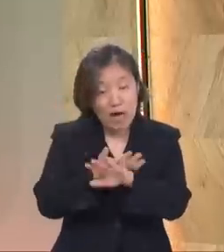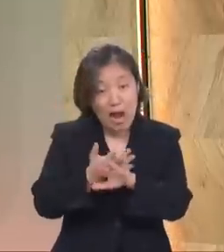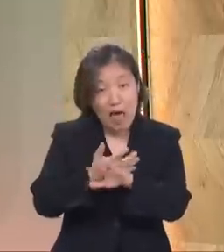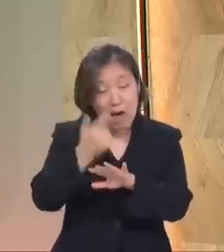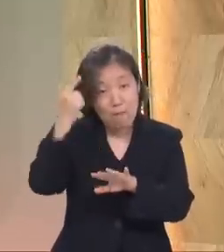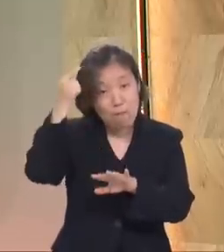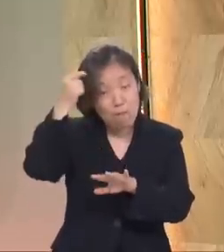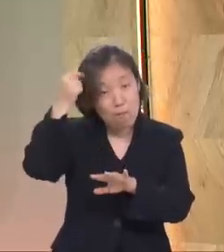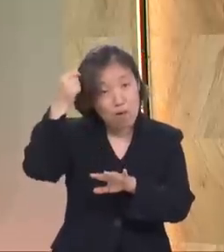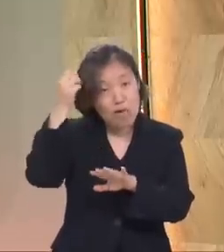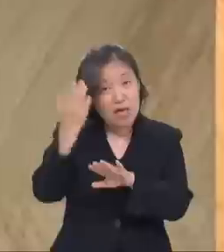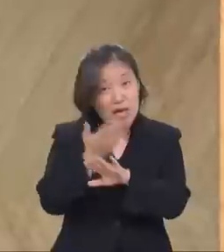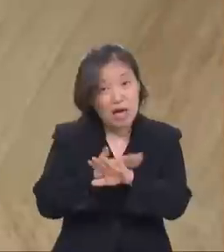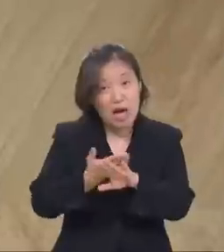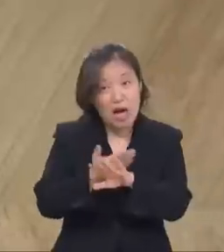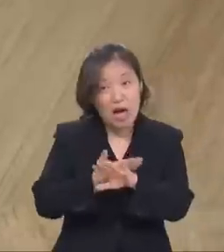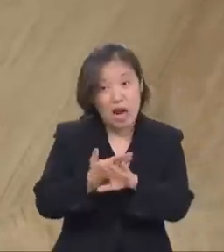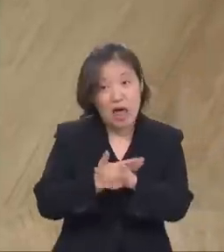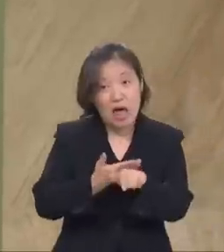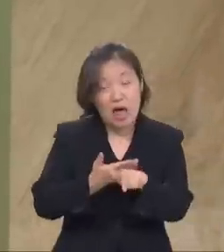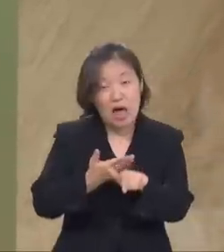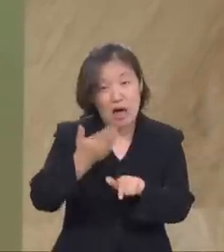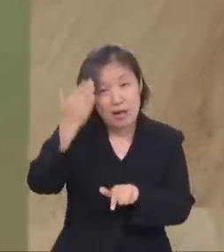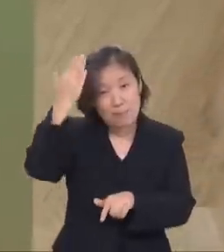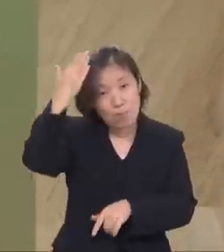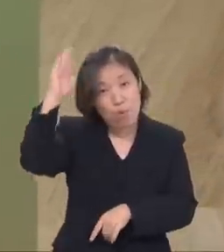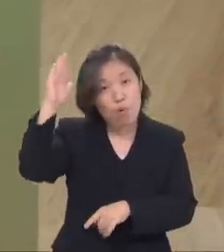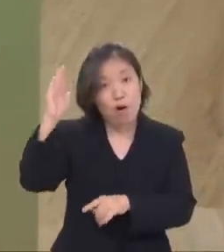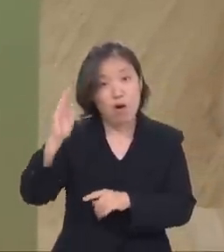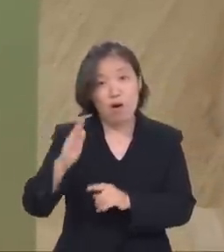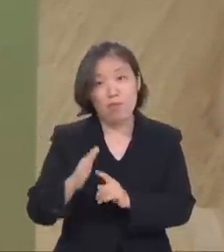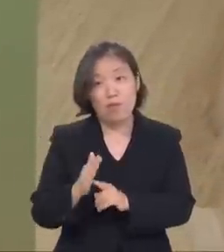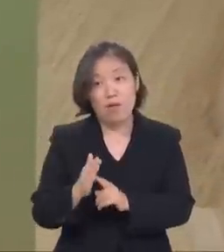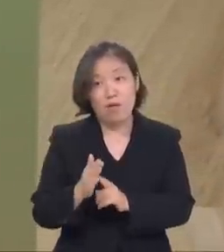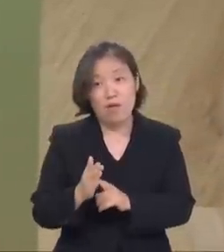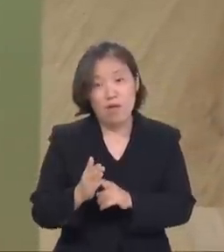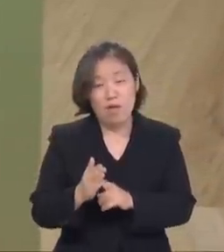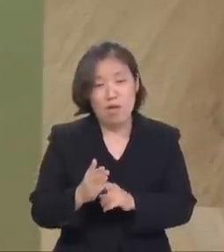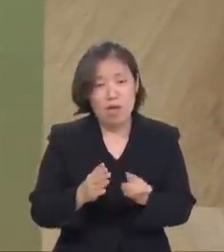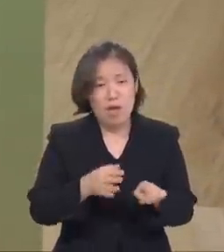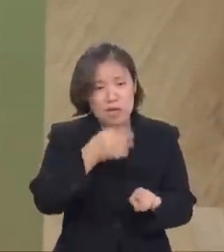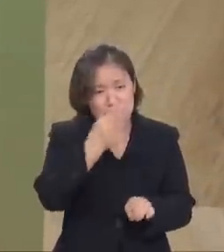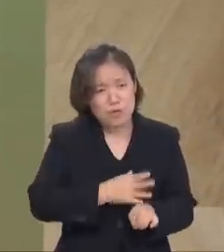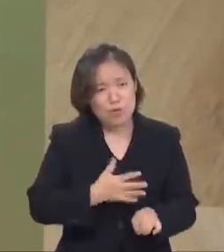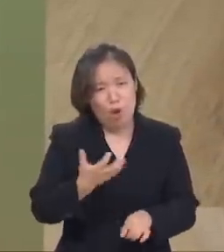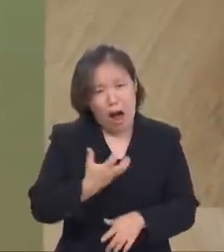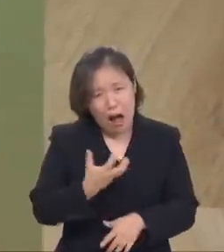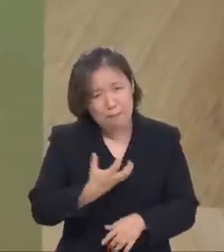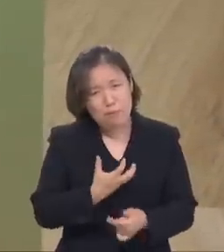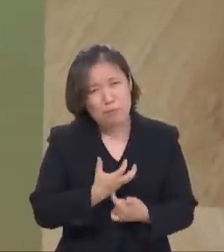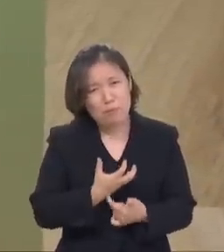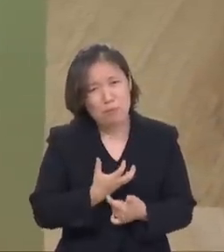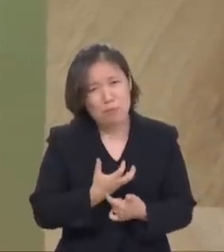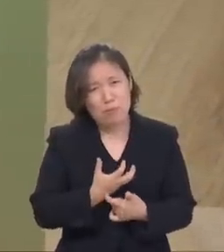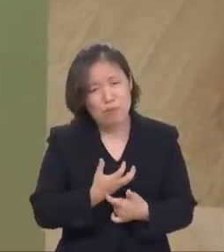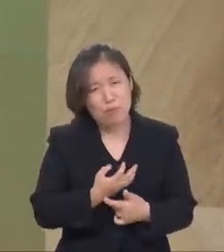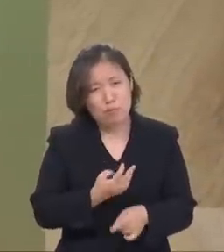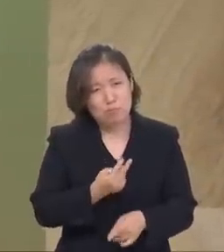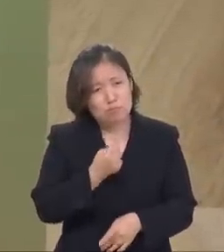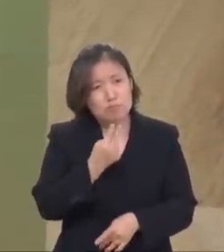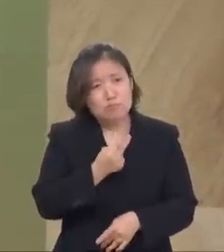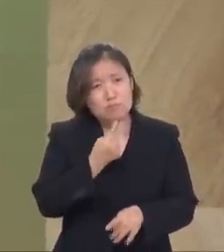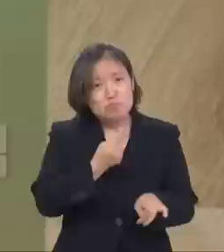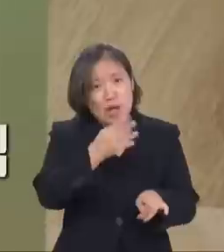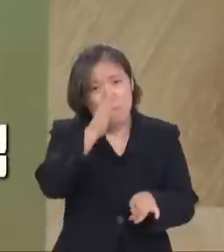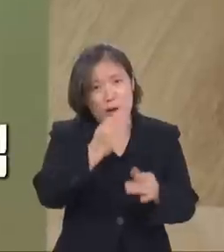상황에서도 항암치료를 받으면서 너무 힘들고 괴로워서 호흡곤란이 일어날 정도로